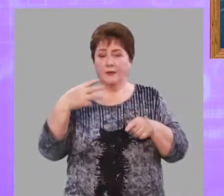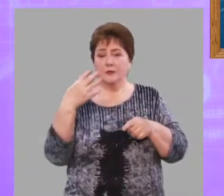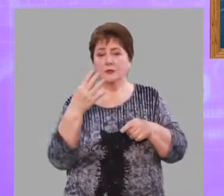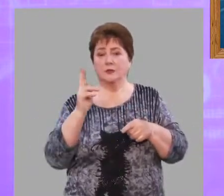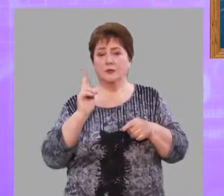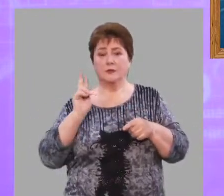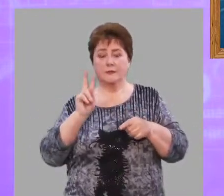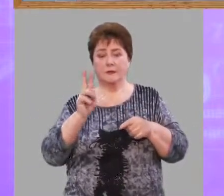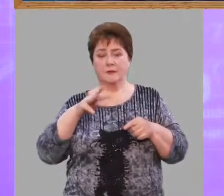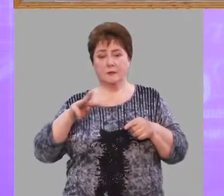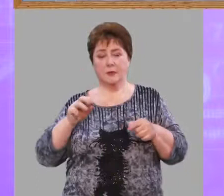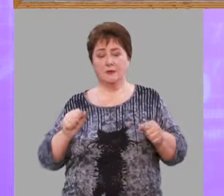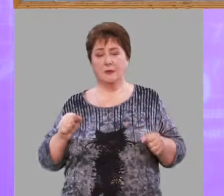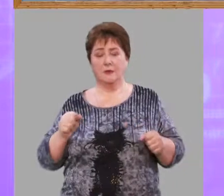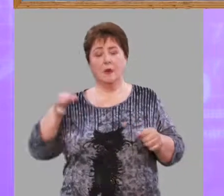метра.